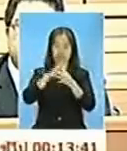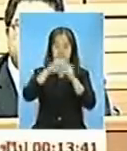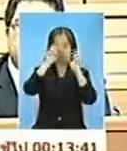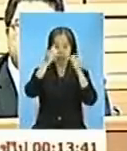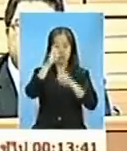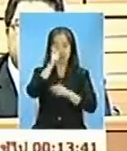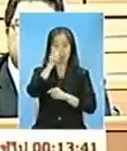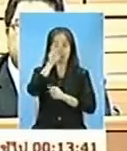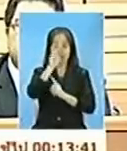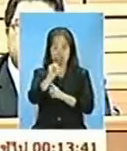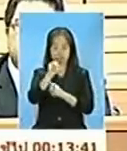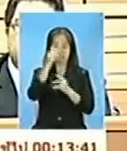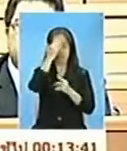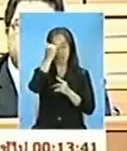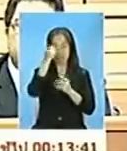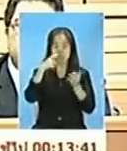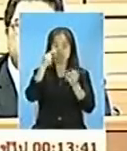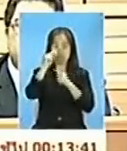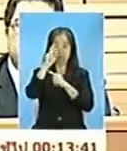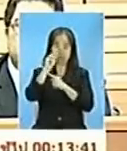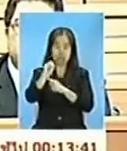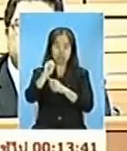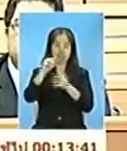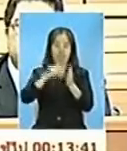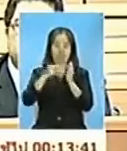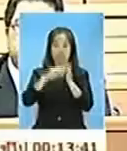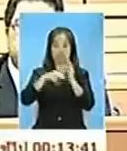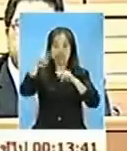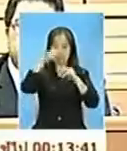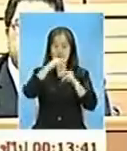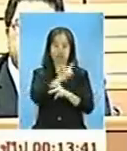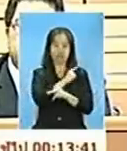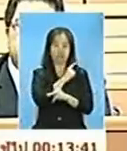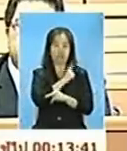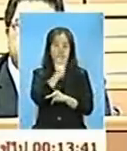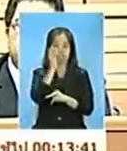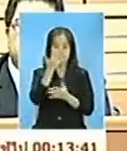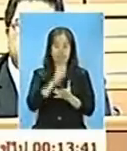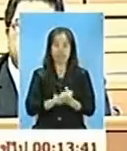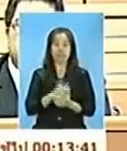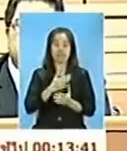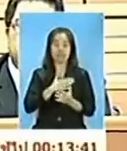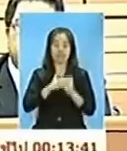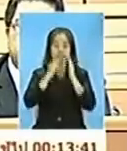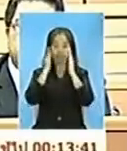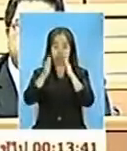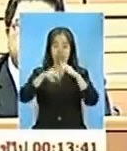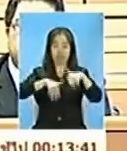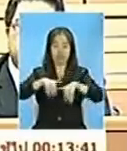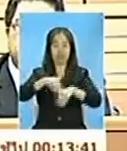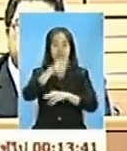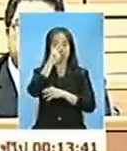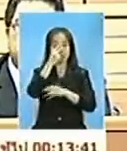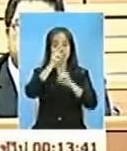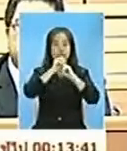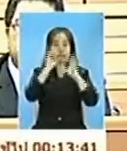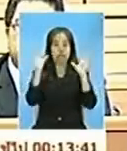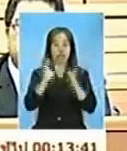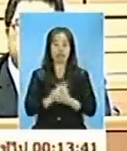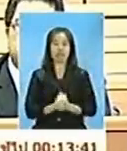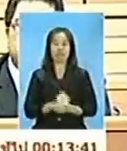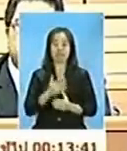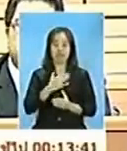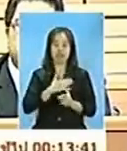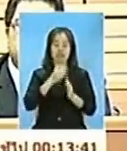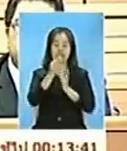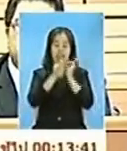ช่อง6แล้วช่องอื่นทำไมมันเข้าไม่ได้ผมไม่พูดเยอะหรอกครับประชาชนเขาดูอยู่แล้วผมเชื่อว่าอ